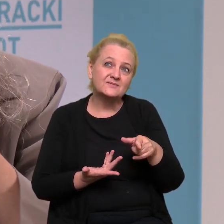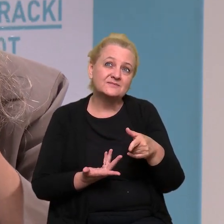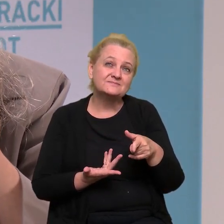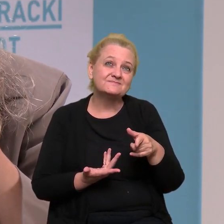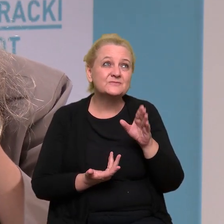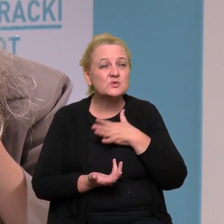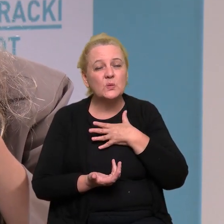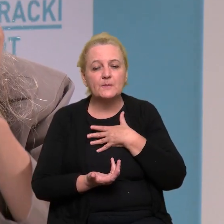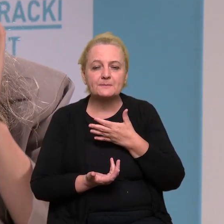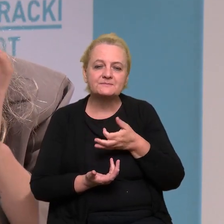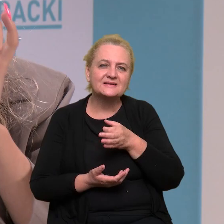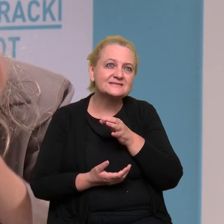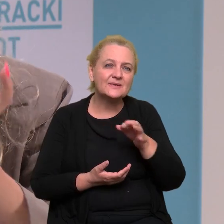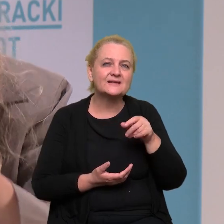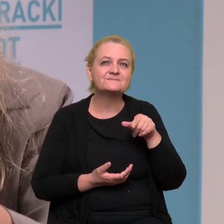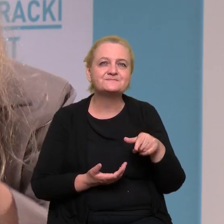specyficzne.